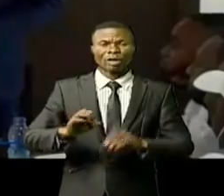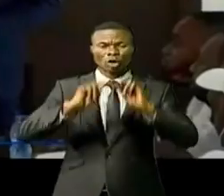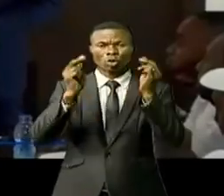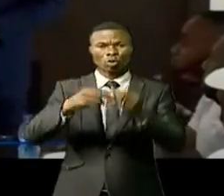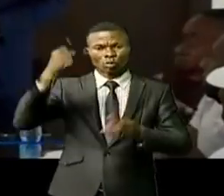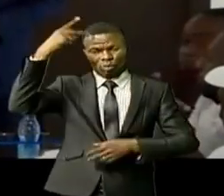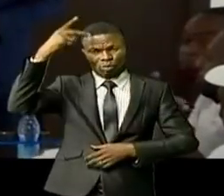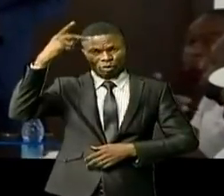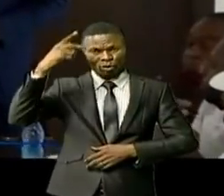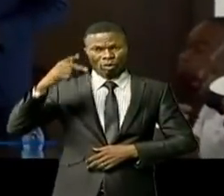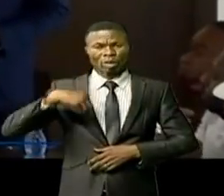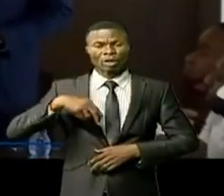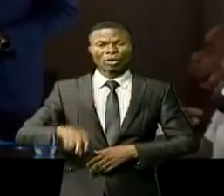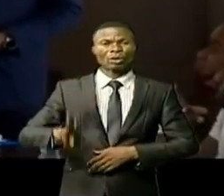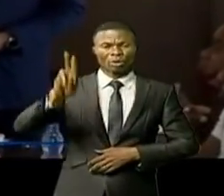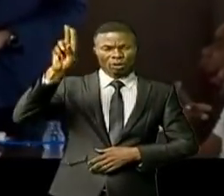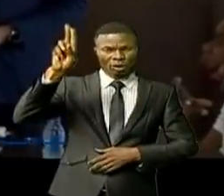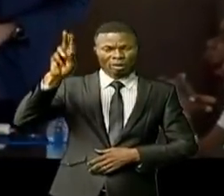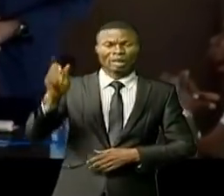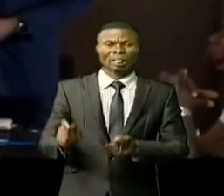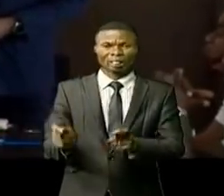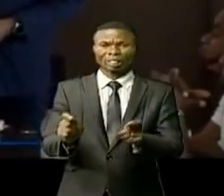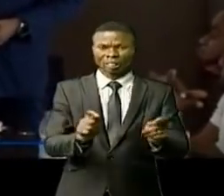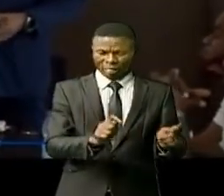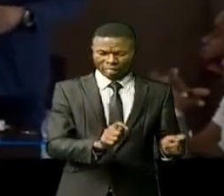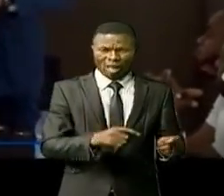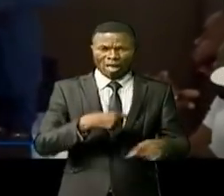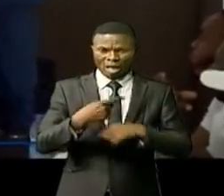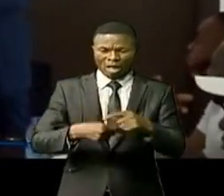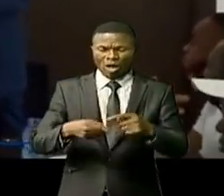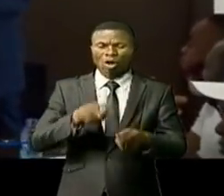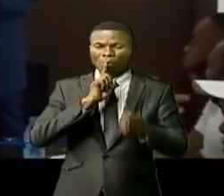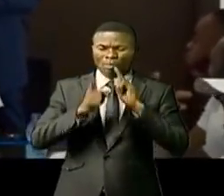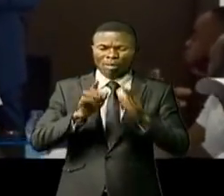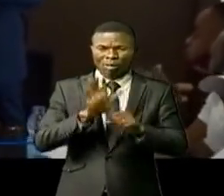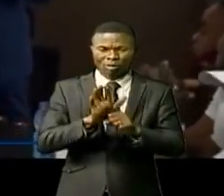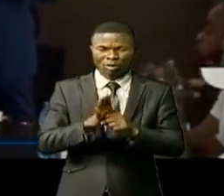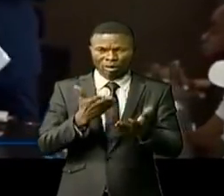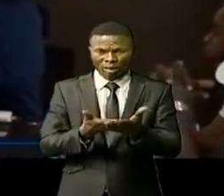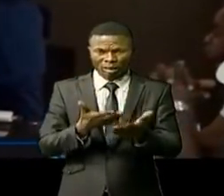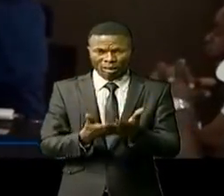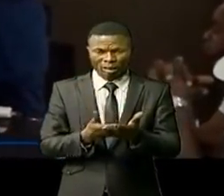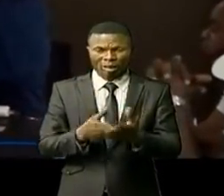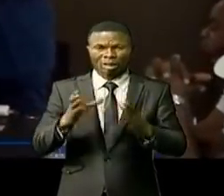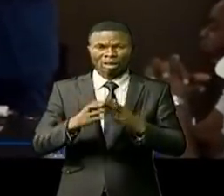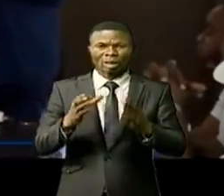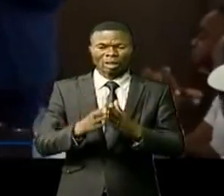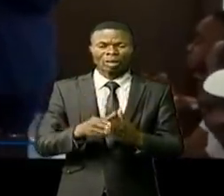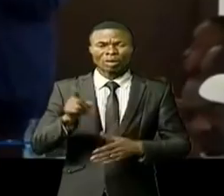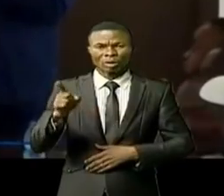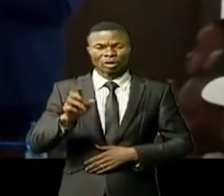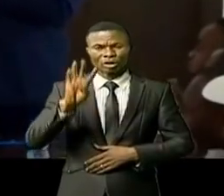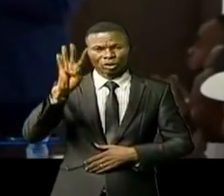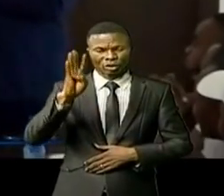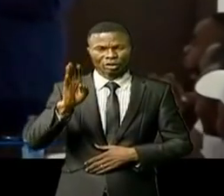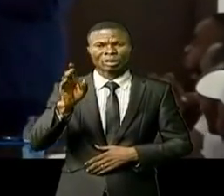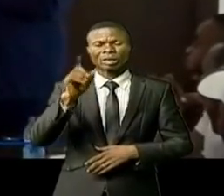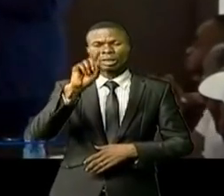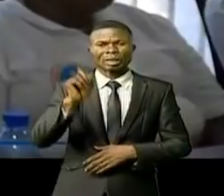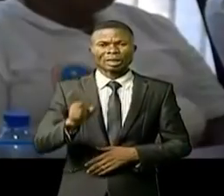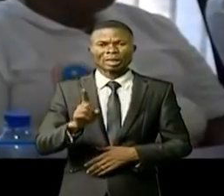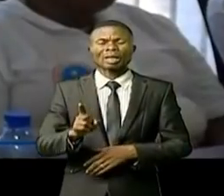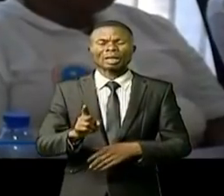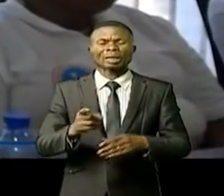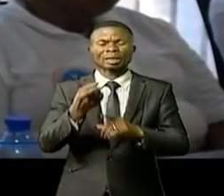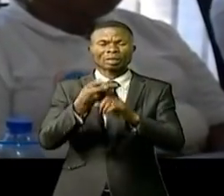sacrée de la nation implantée au Tanganyika ont entamé leur échange avec le gouverneur intérimaire Samba Kayabalamuni ce jeudi 31 mars 2022.